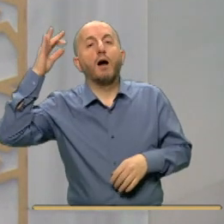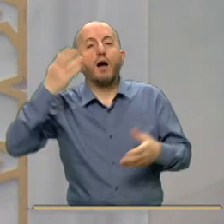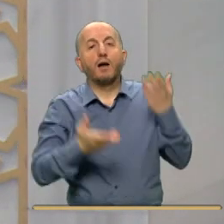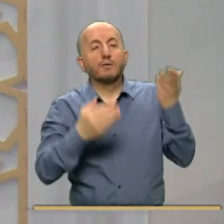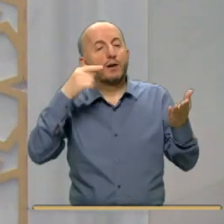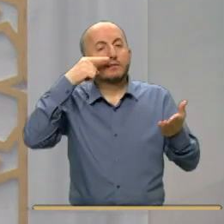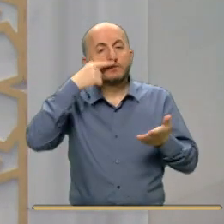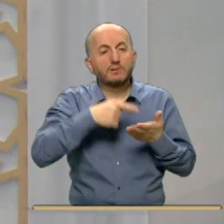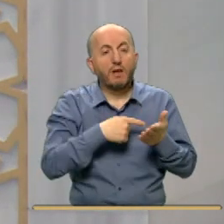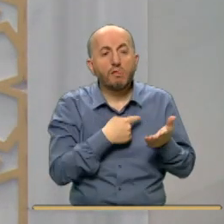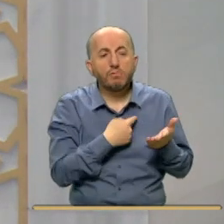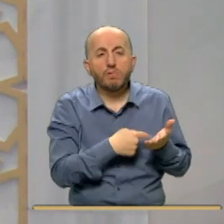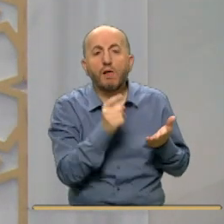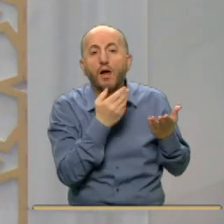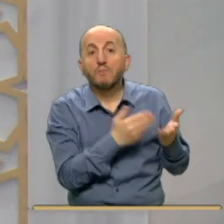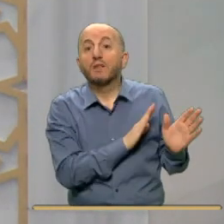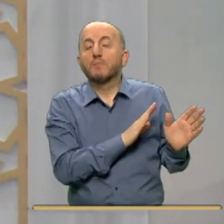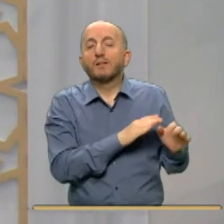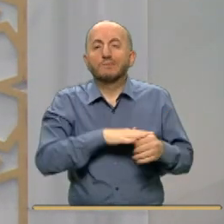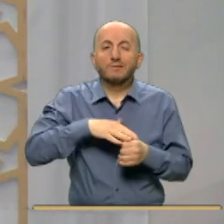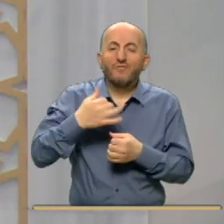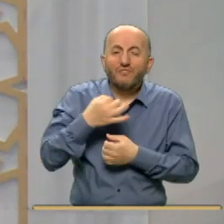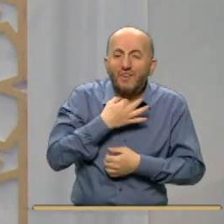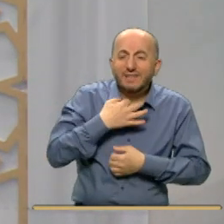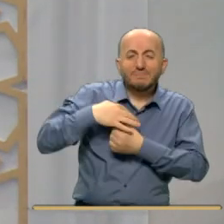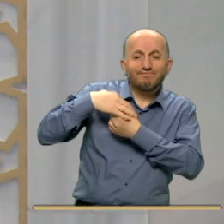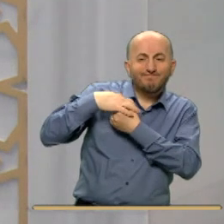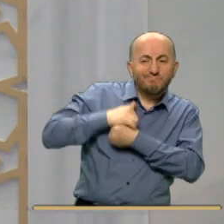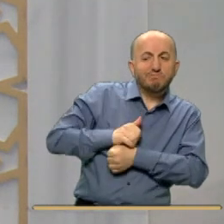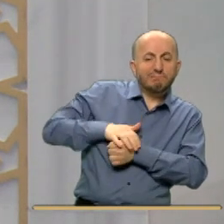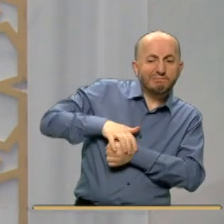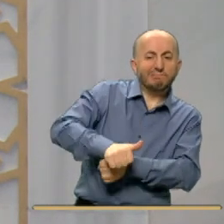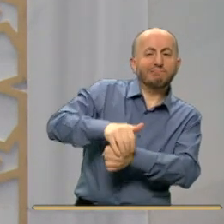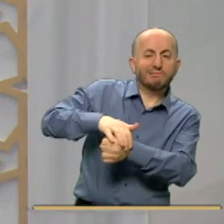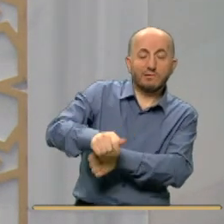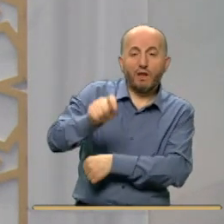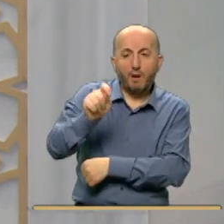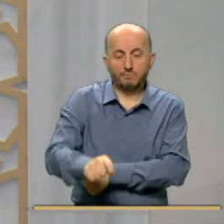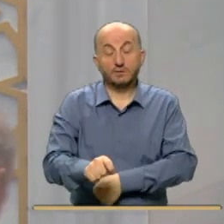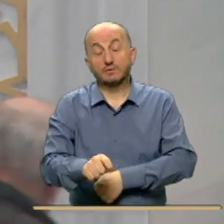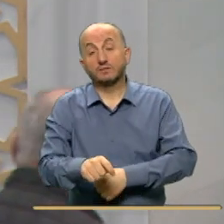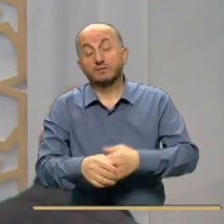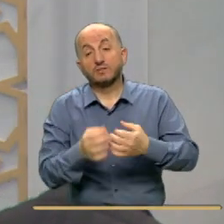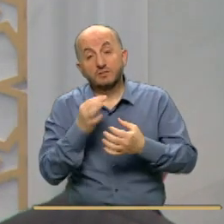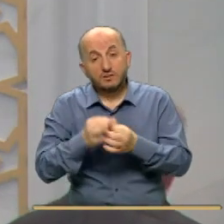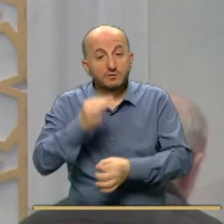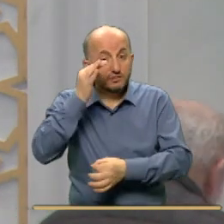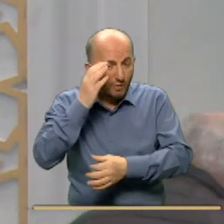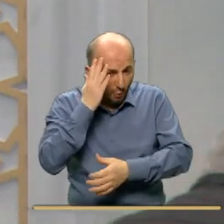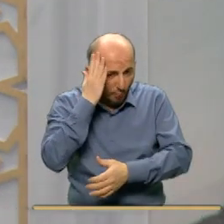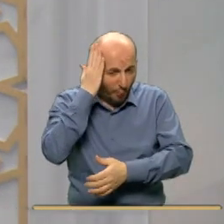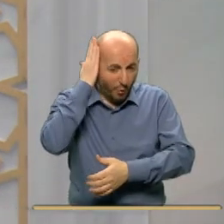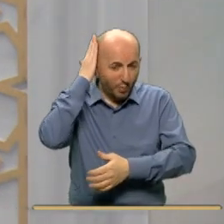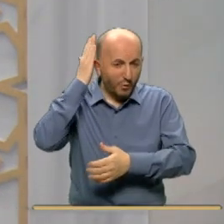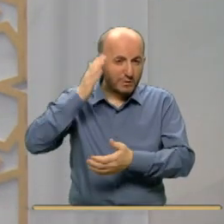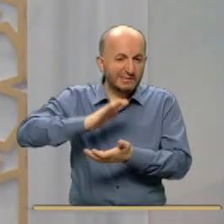inancının reddedildiği, kabul edilmediği, mazlumun ve mağdurun ezildiği, hor ve hakir görüldüğü, insan onur ve